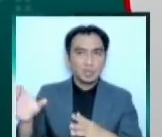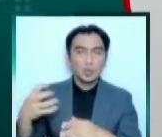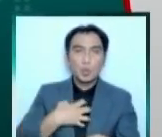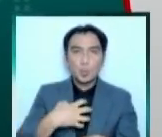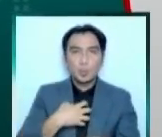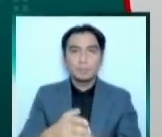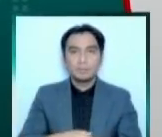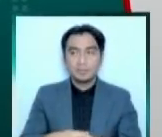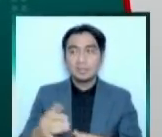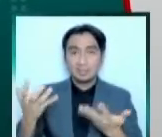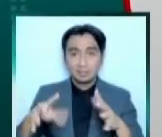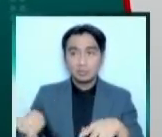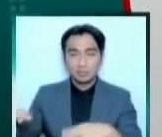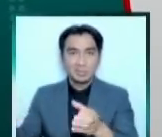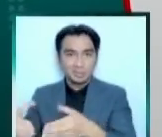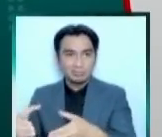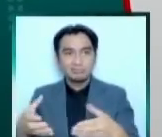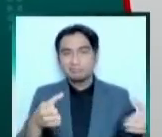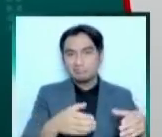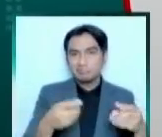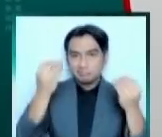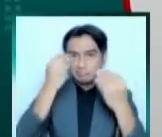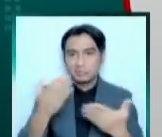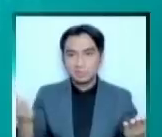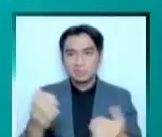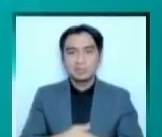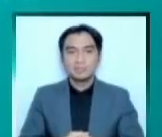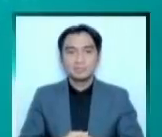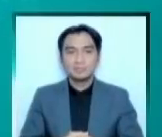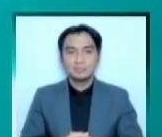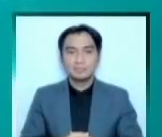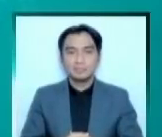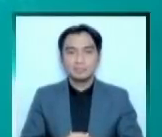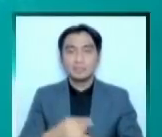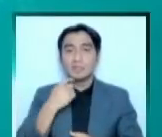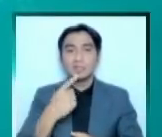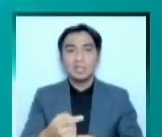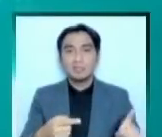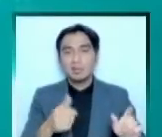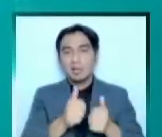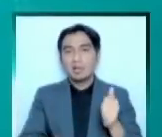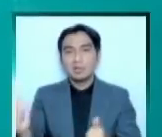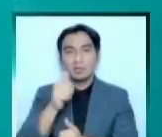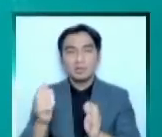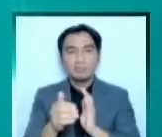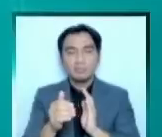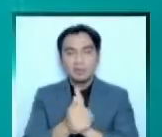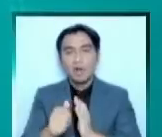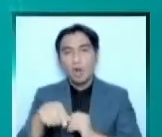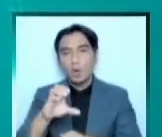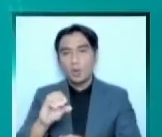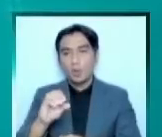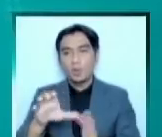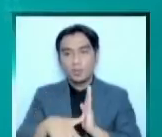kampo ang kanilang memoranda ay deemed for resolution na ito ayon sa COMELEC. Ayon naman kay COMELEC Commissioner Rowena Guanzon, inatasa na